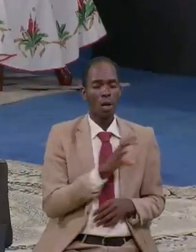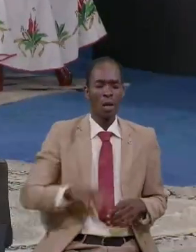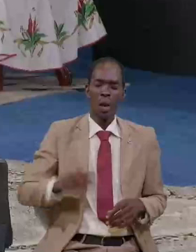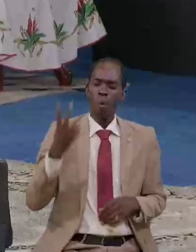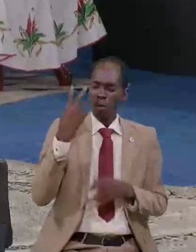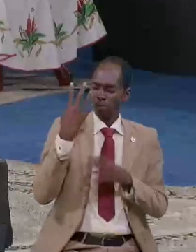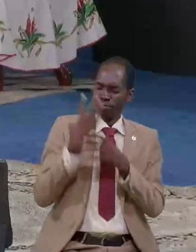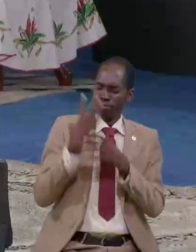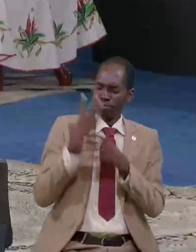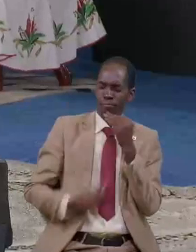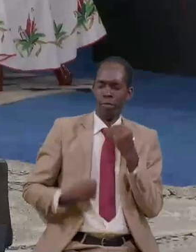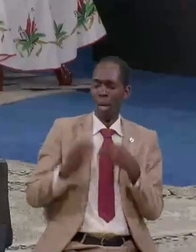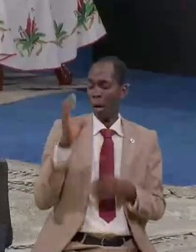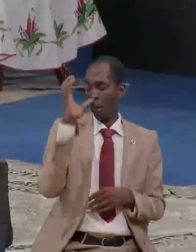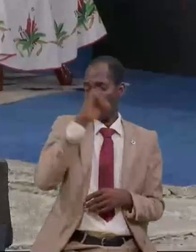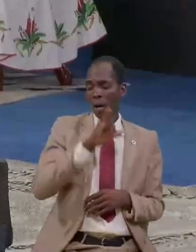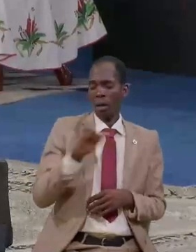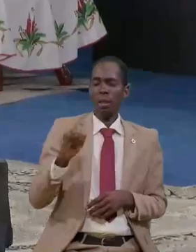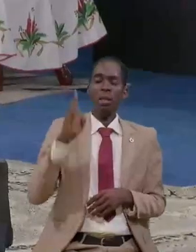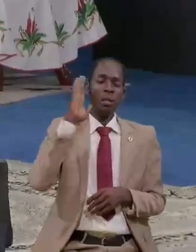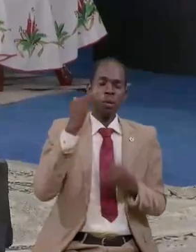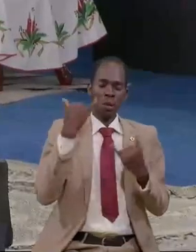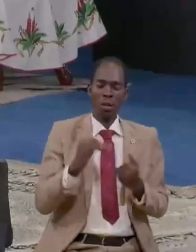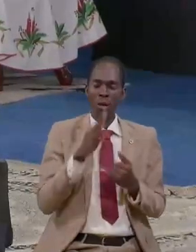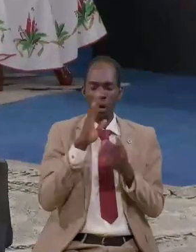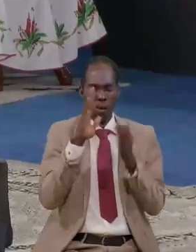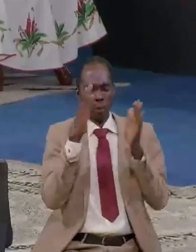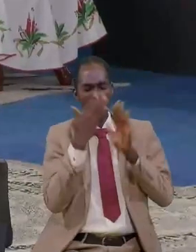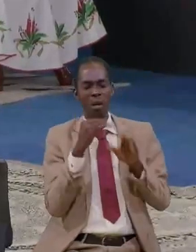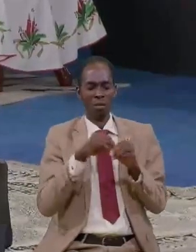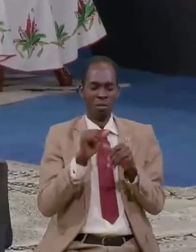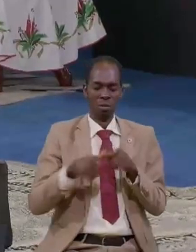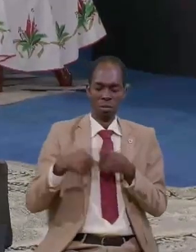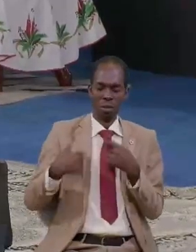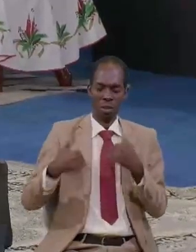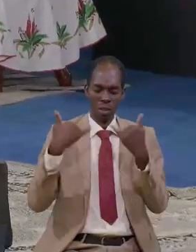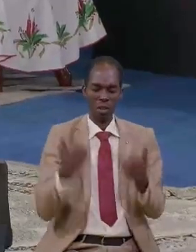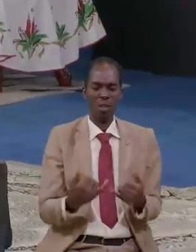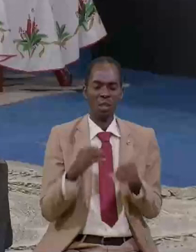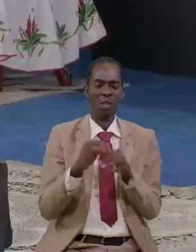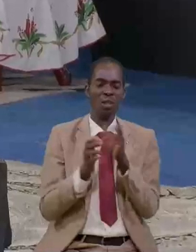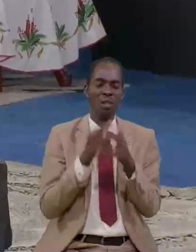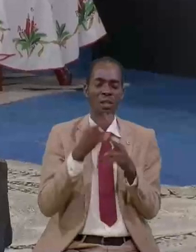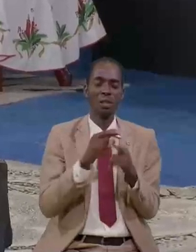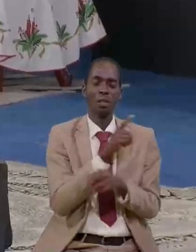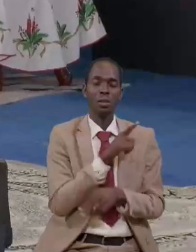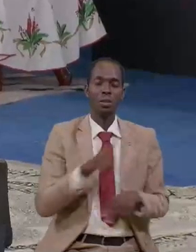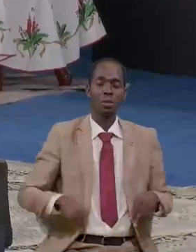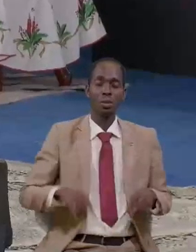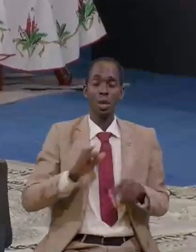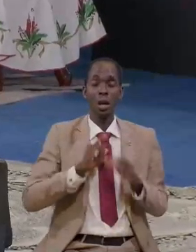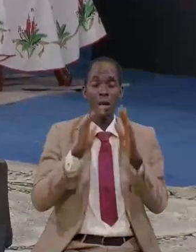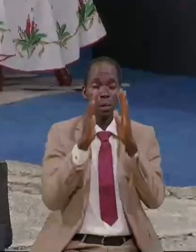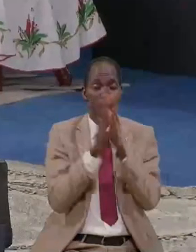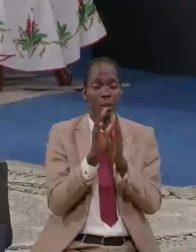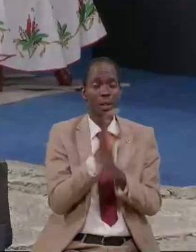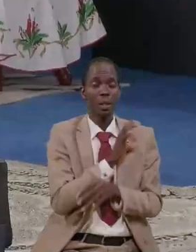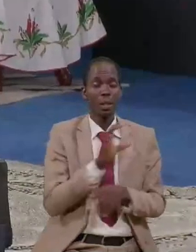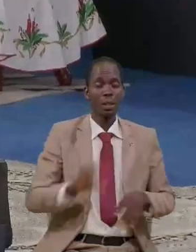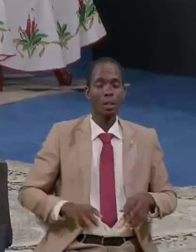absent, qu'il soit présent dans chaque cœur maintenant. Seigneur, je prie que Christ